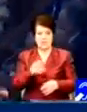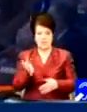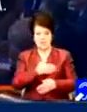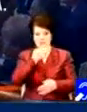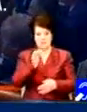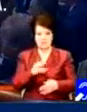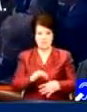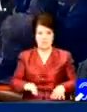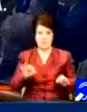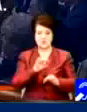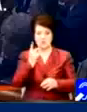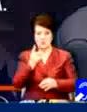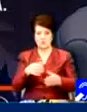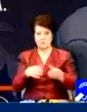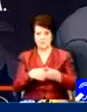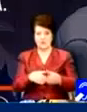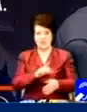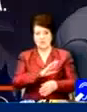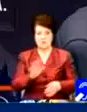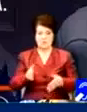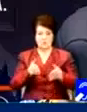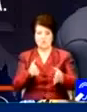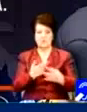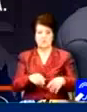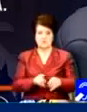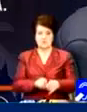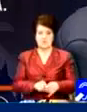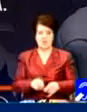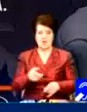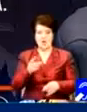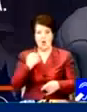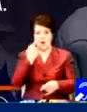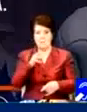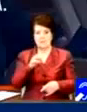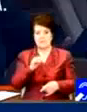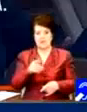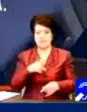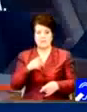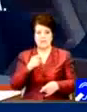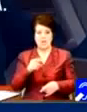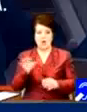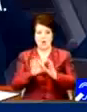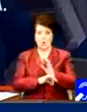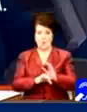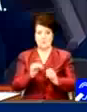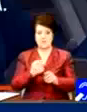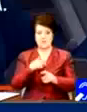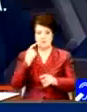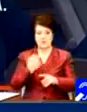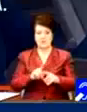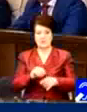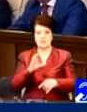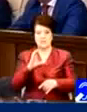Niciun deputat din fracțiunea PDM nu va da curs acestei tentative mascate de corupție politică și șantaj exercitate de PAS